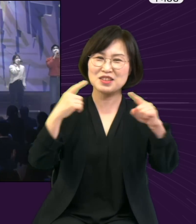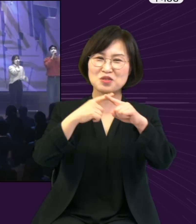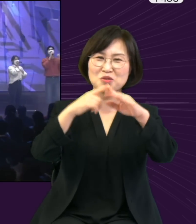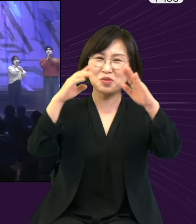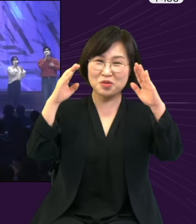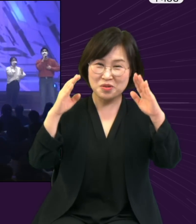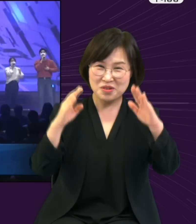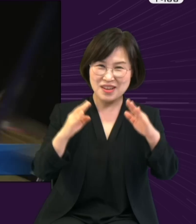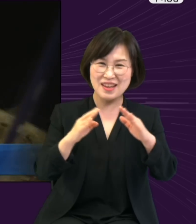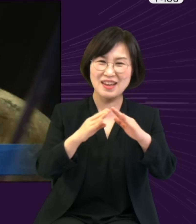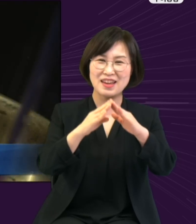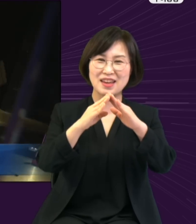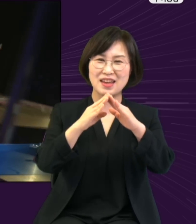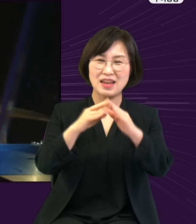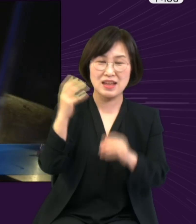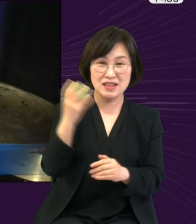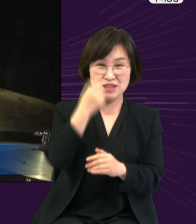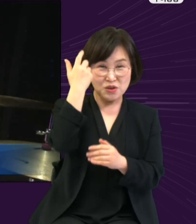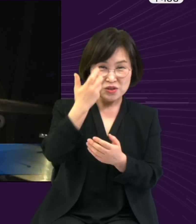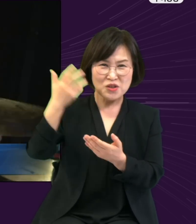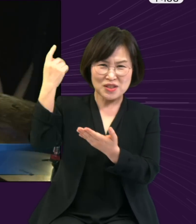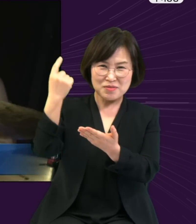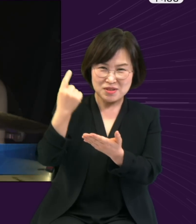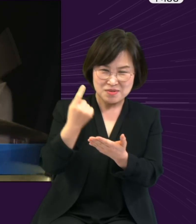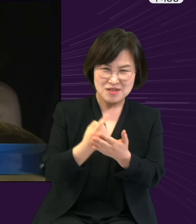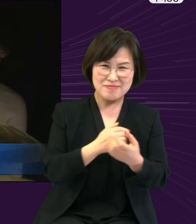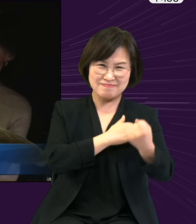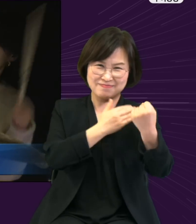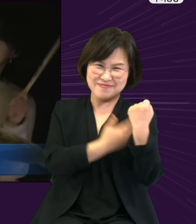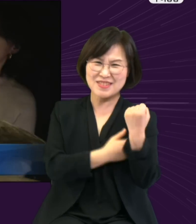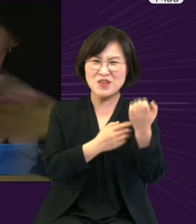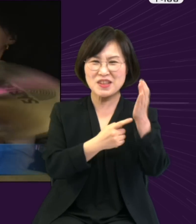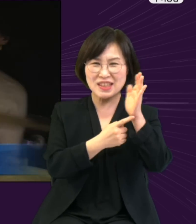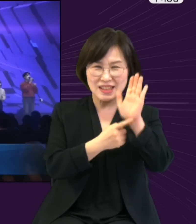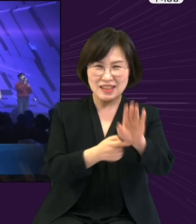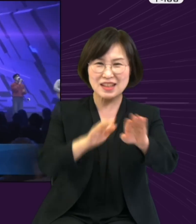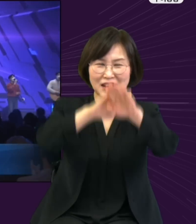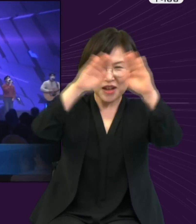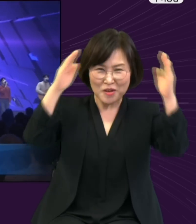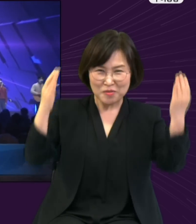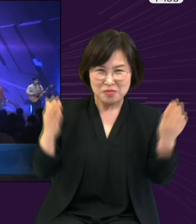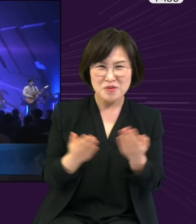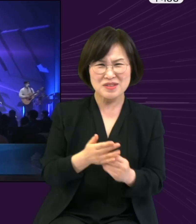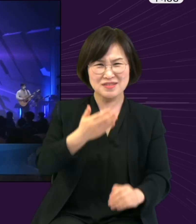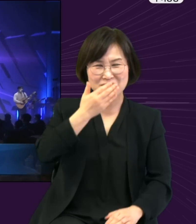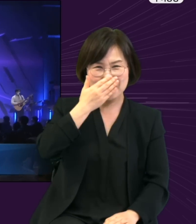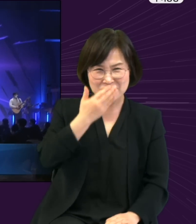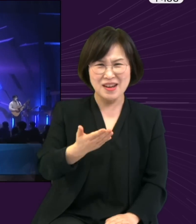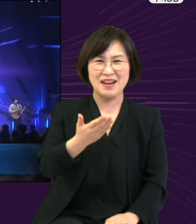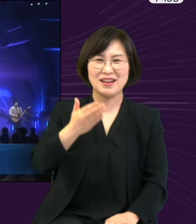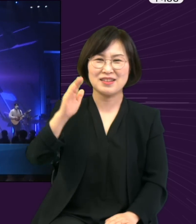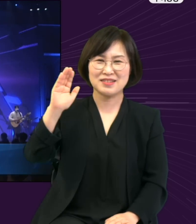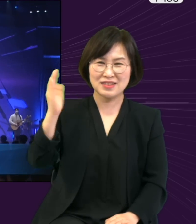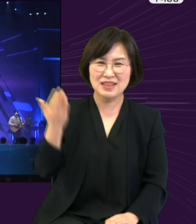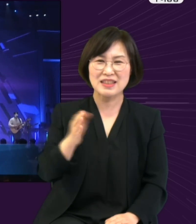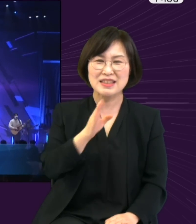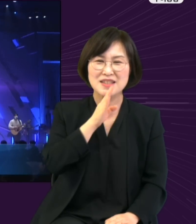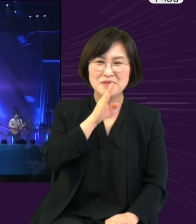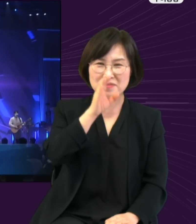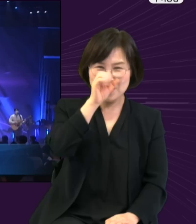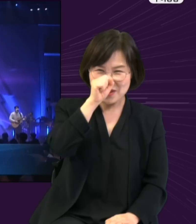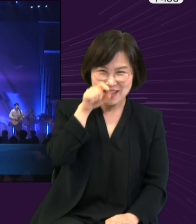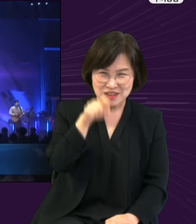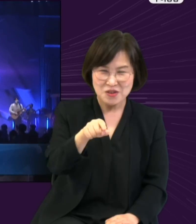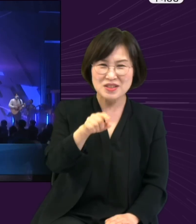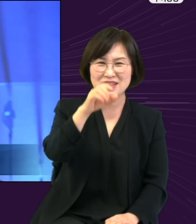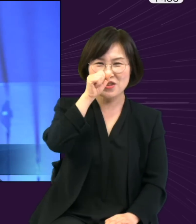성령이 임하시면 능력이 나타나 모든 것이 일어날 수 있게 되죠. 참 선한 것이